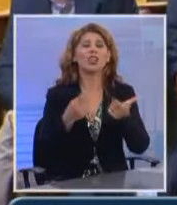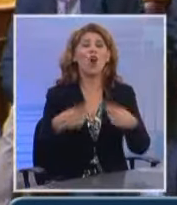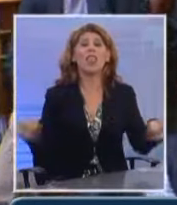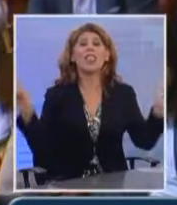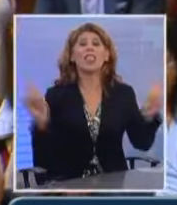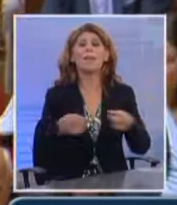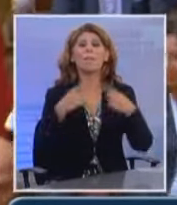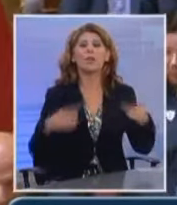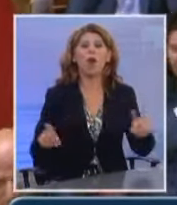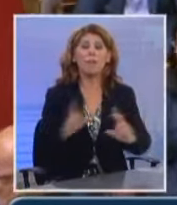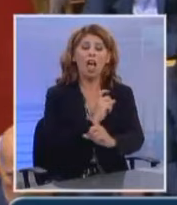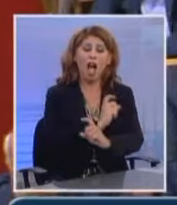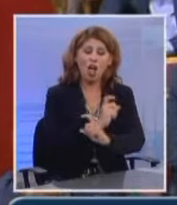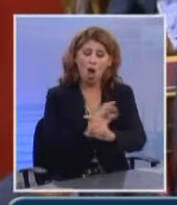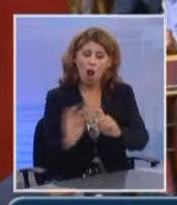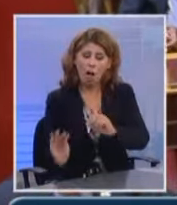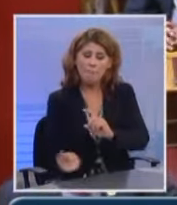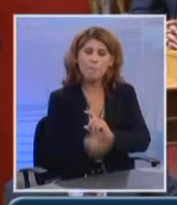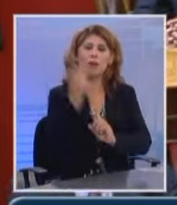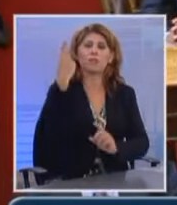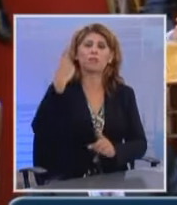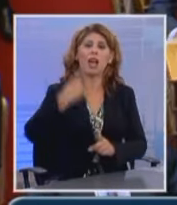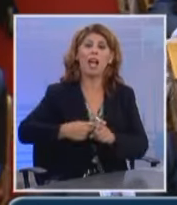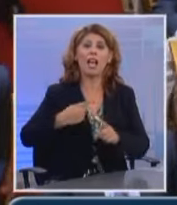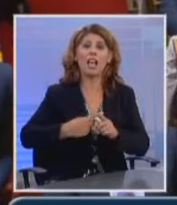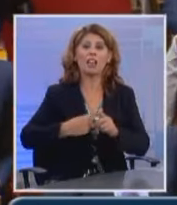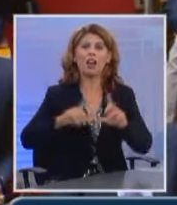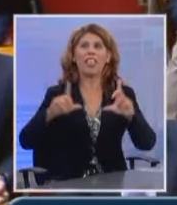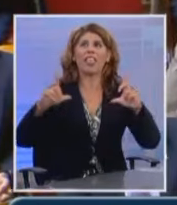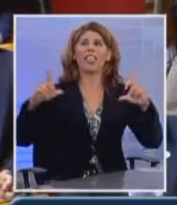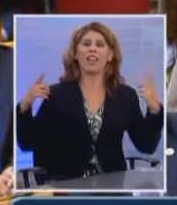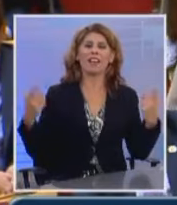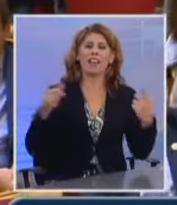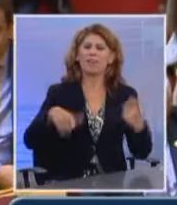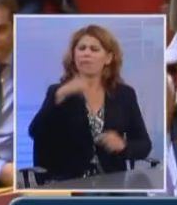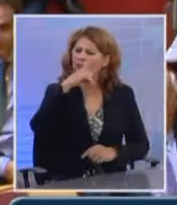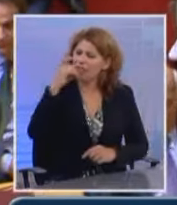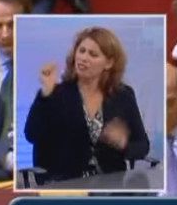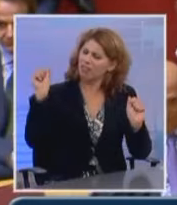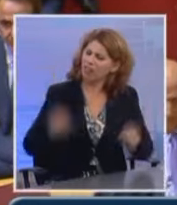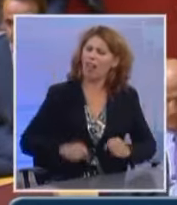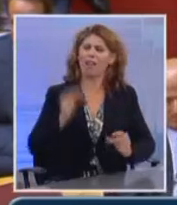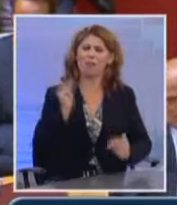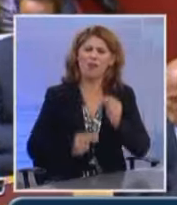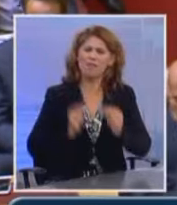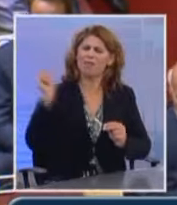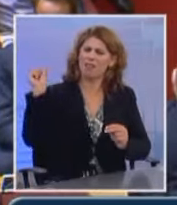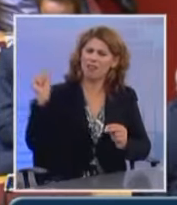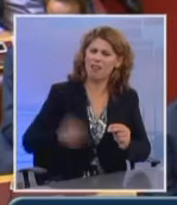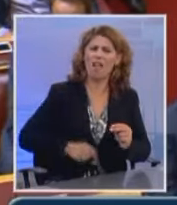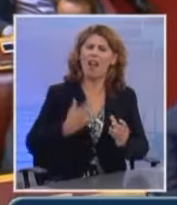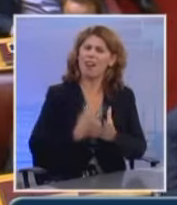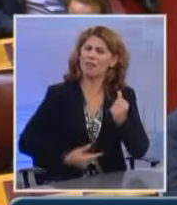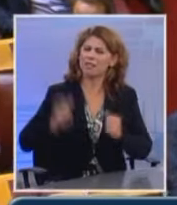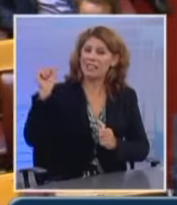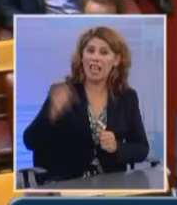βγαλμένες των Ελλήνων τα ιερά, με αντιξοότητες, με δυσκολίες, με προβλήματα, με